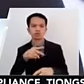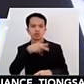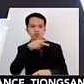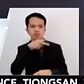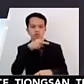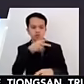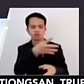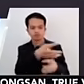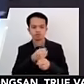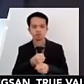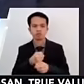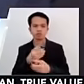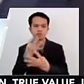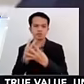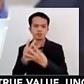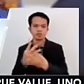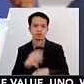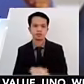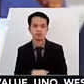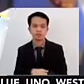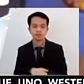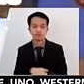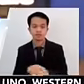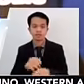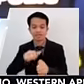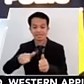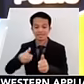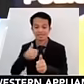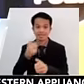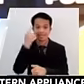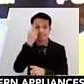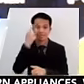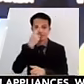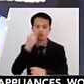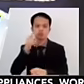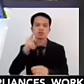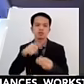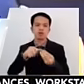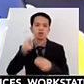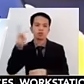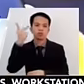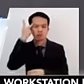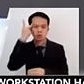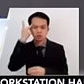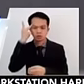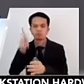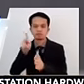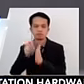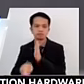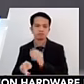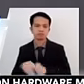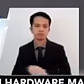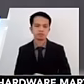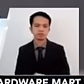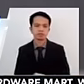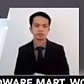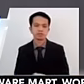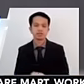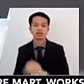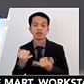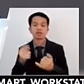otoridad. Ang tinitignang motibo sa krimen, politika. The motive behind the killing is he's assuming na siya